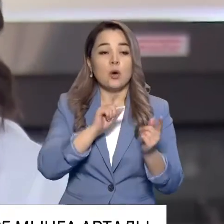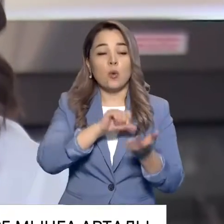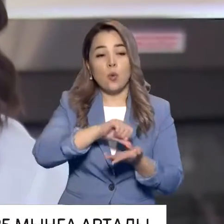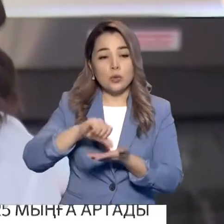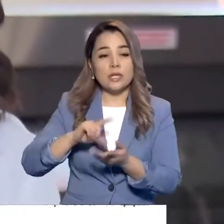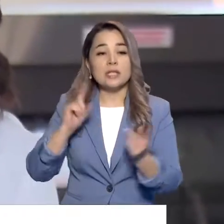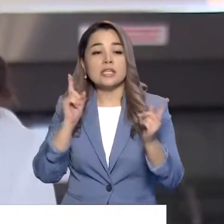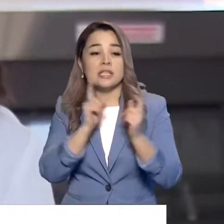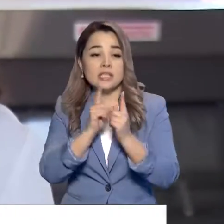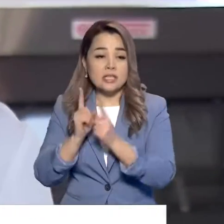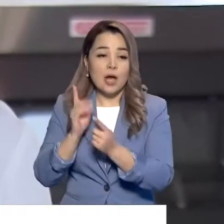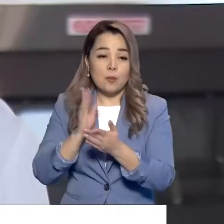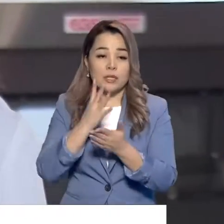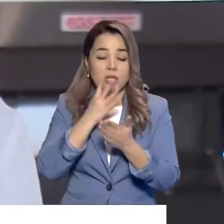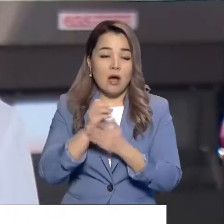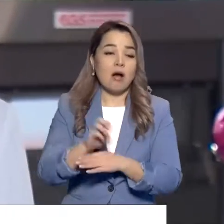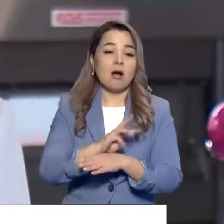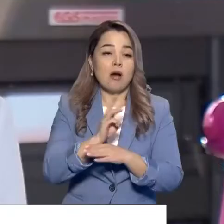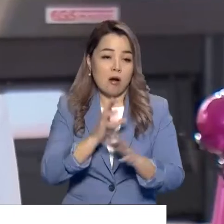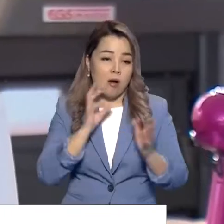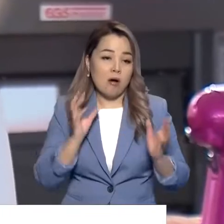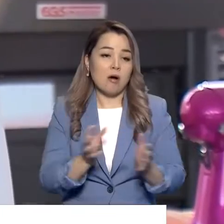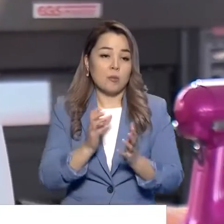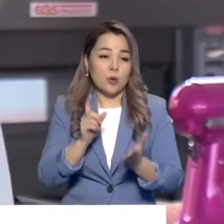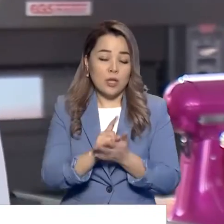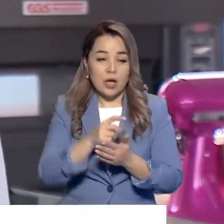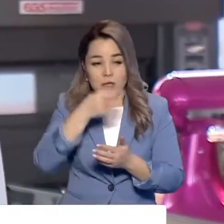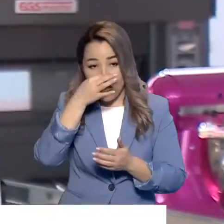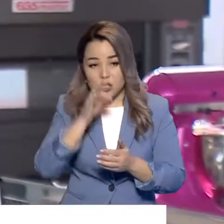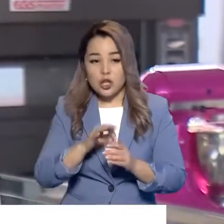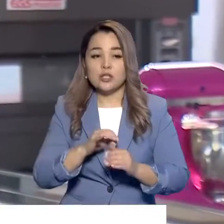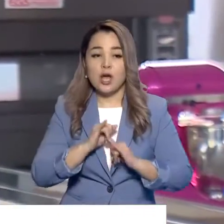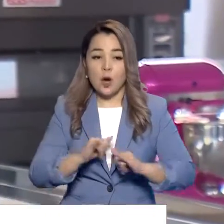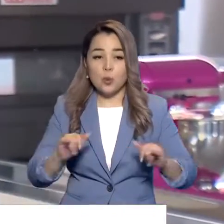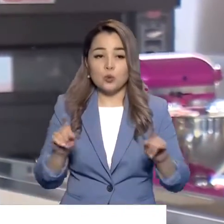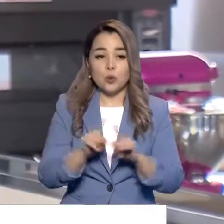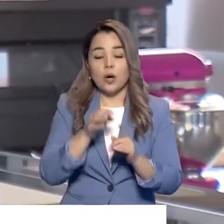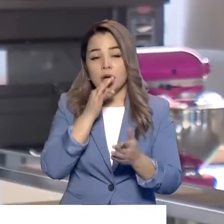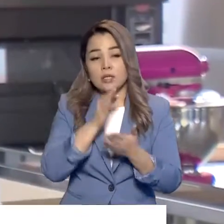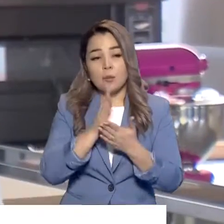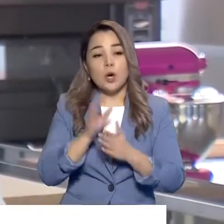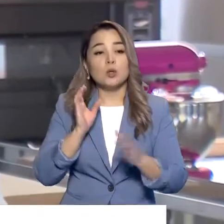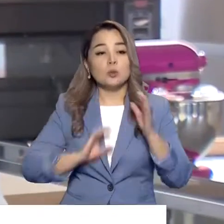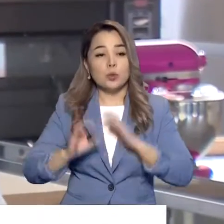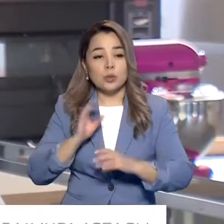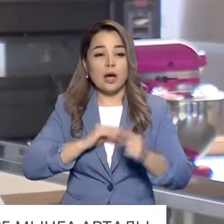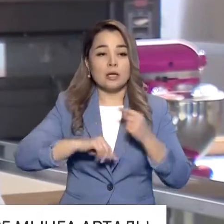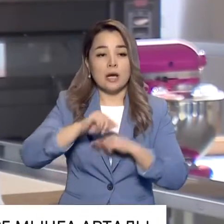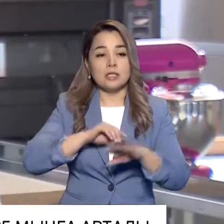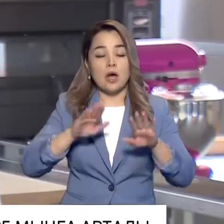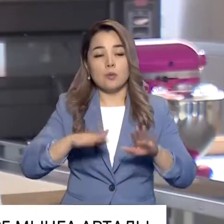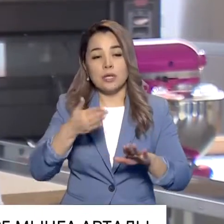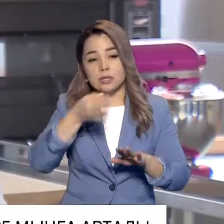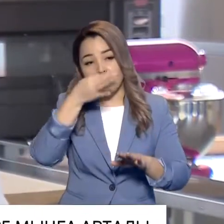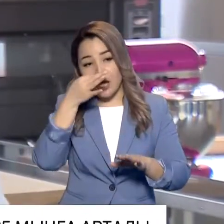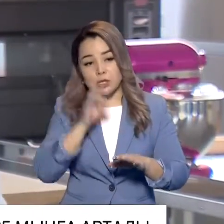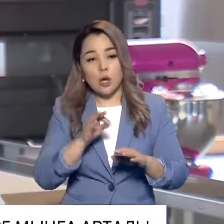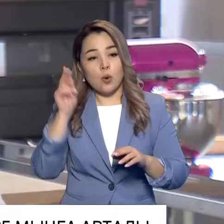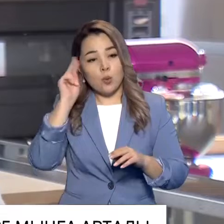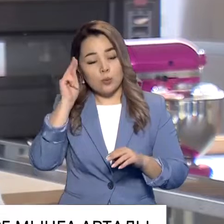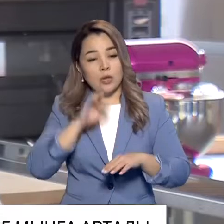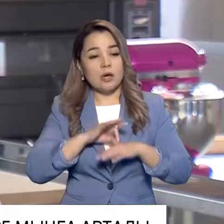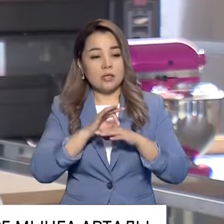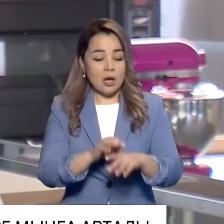кездесуінде колледждерді шефтік қамқорлыққа алу тәжірибесін дамытуды ұсынды. Бұл өз кезегінде студенттердің кәсіп орындарда тәжірибеден өтіп